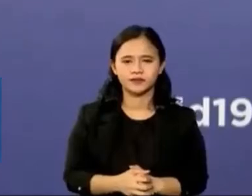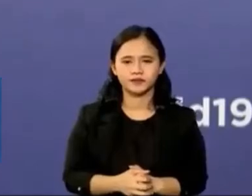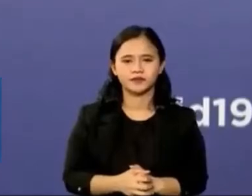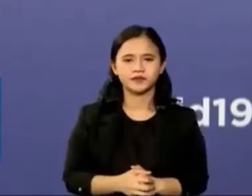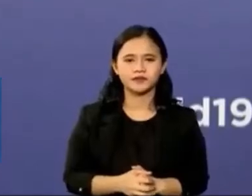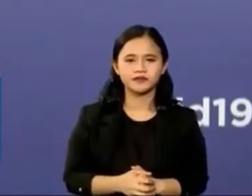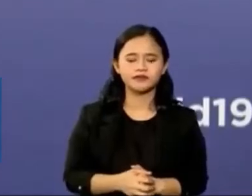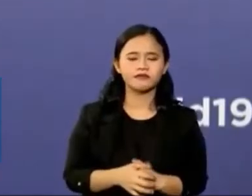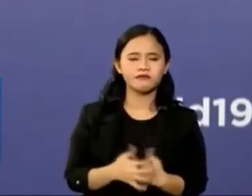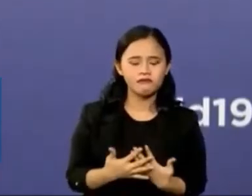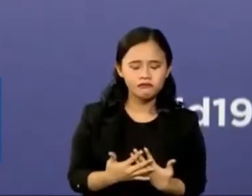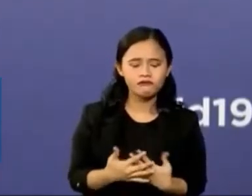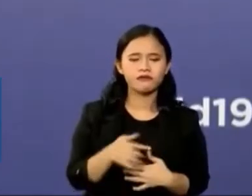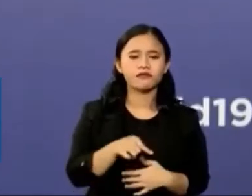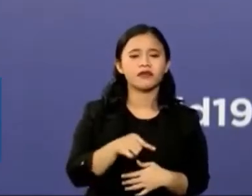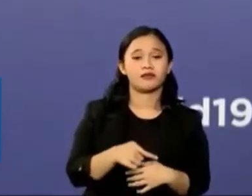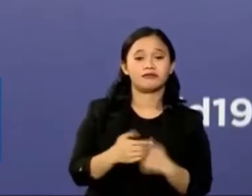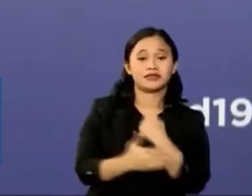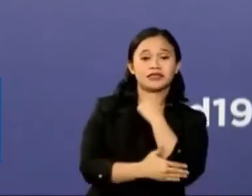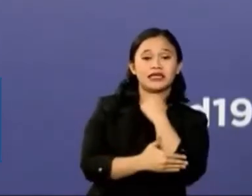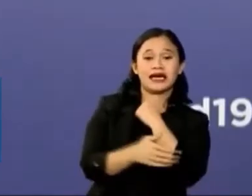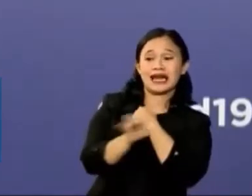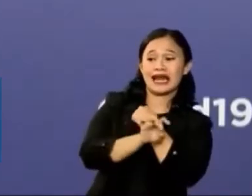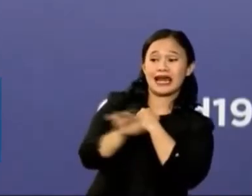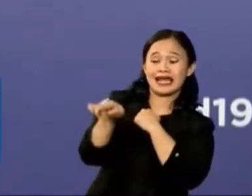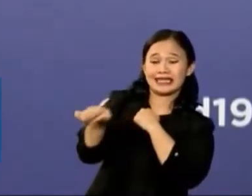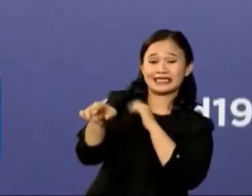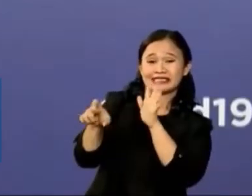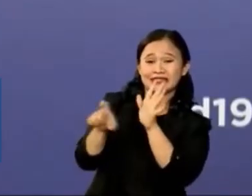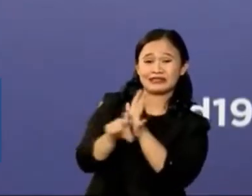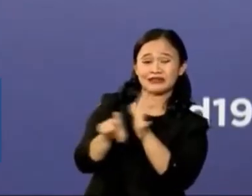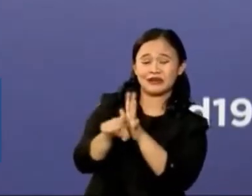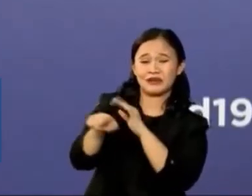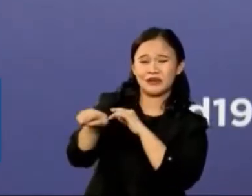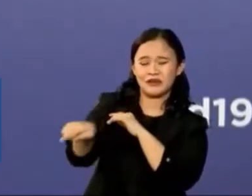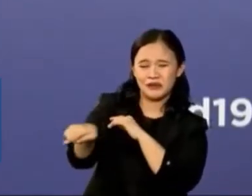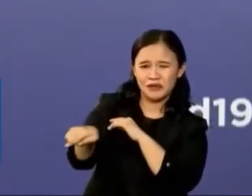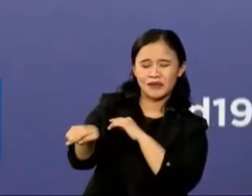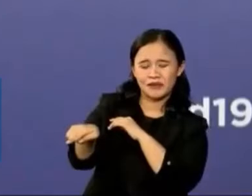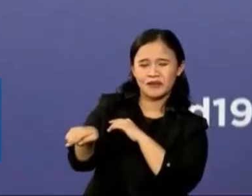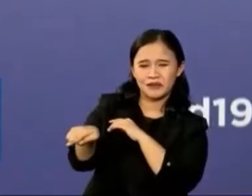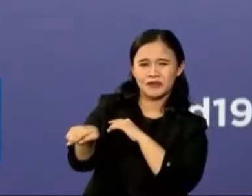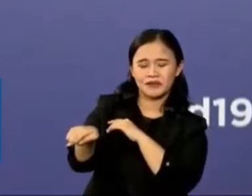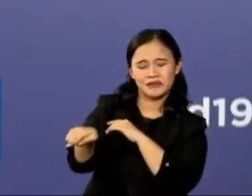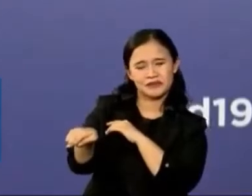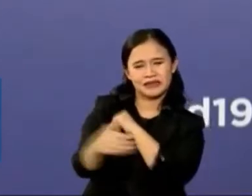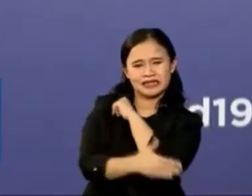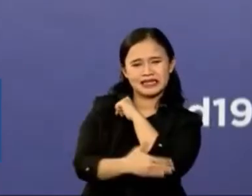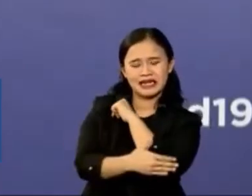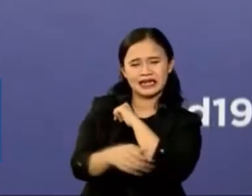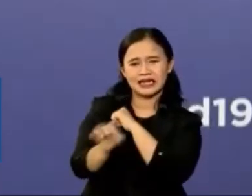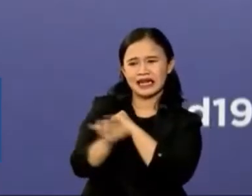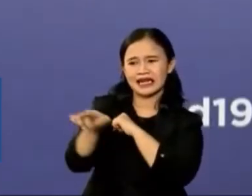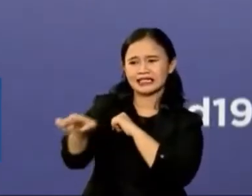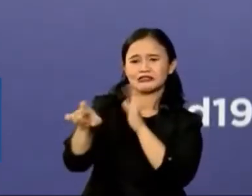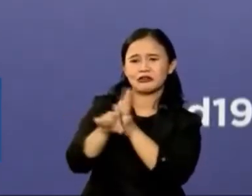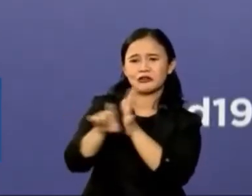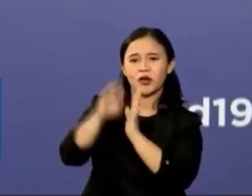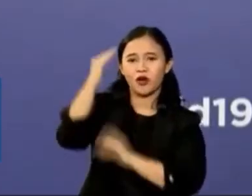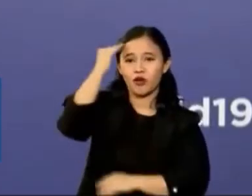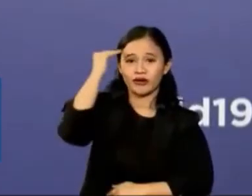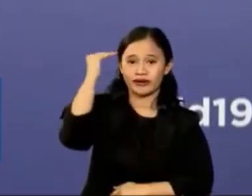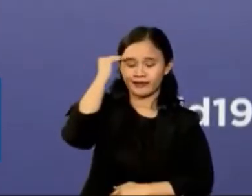Kalau kemudian ini dibandingkan dengan negara lain, misalnya kita menghitung keseluruhan wilayah Korea